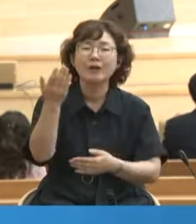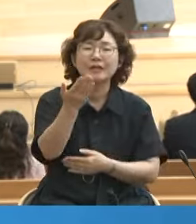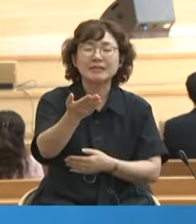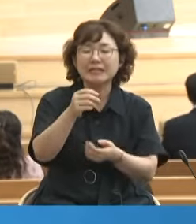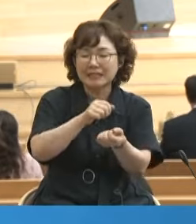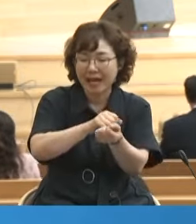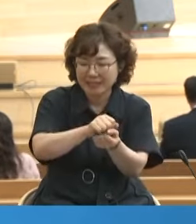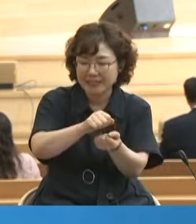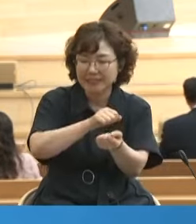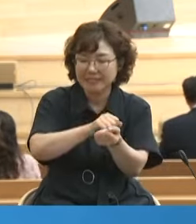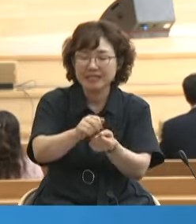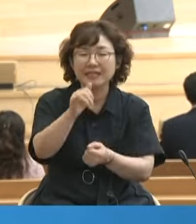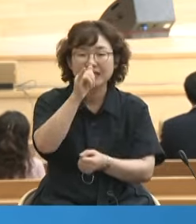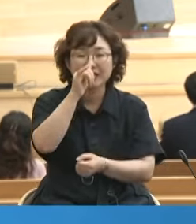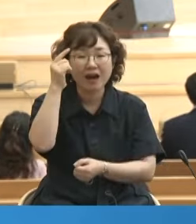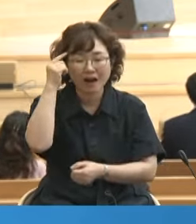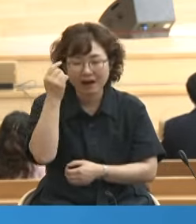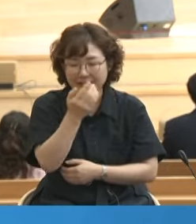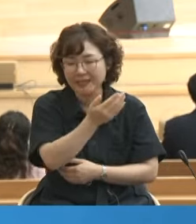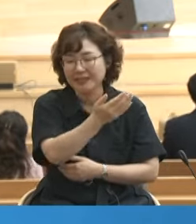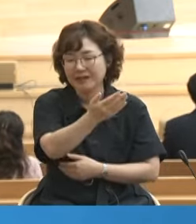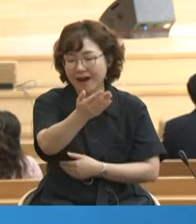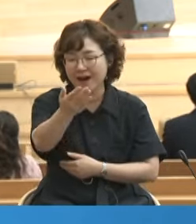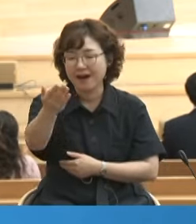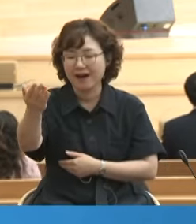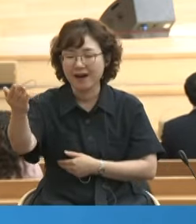그대는 씻기어 있는가,